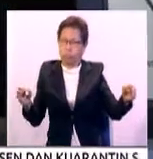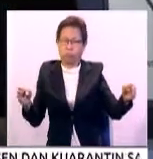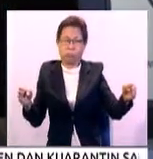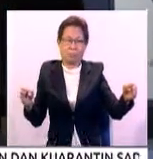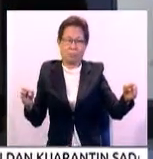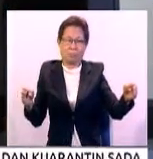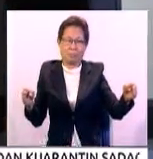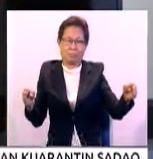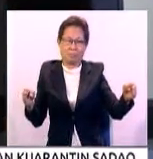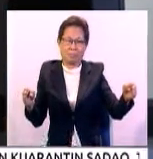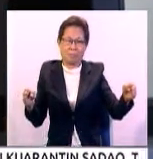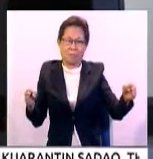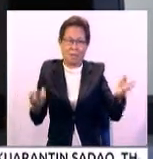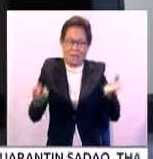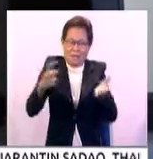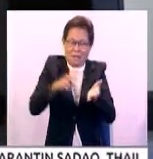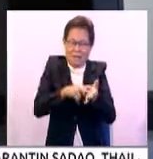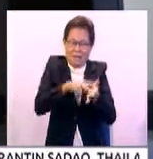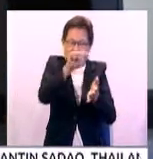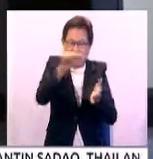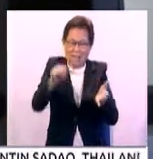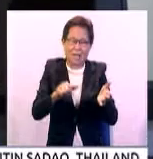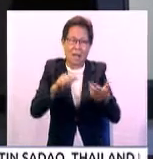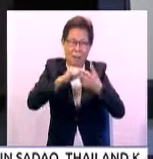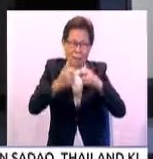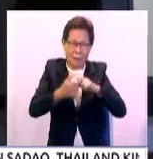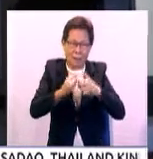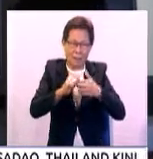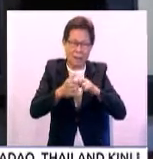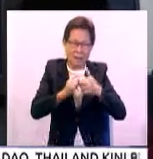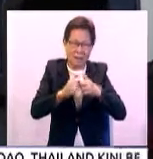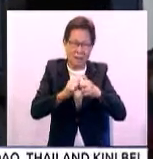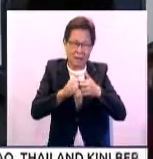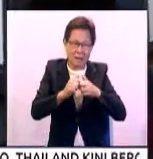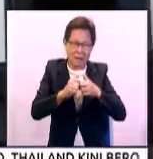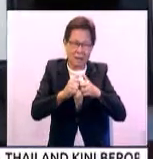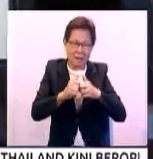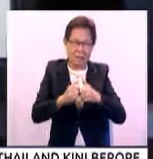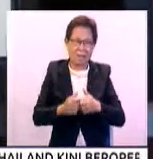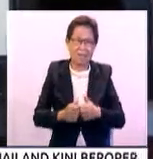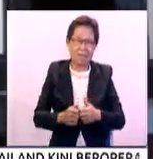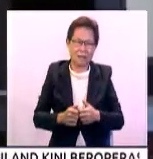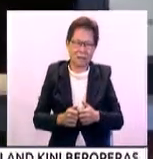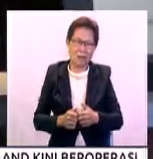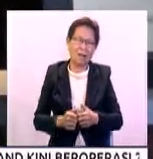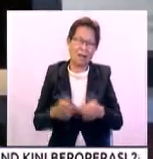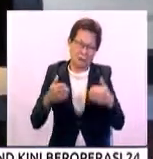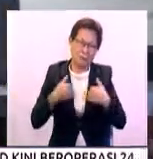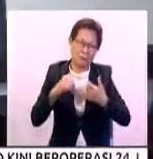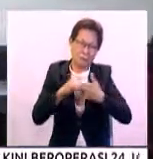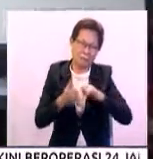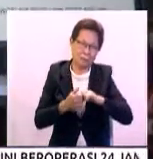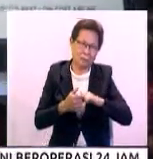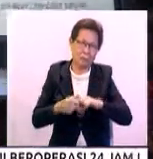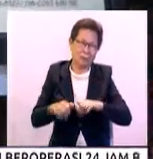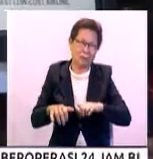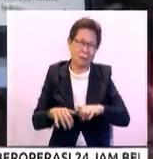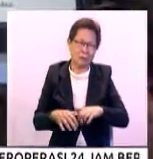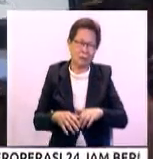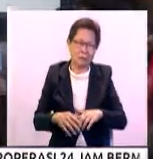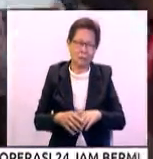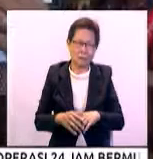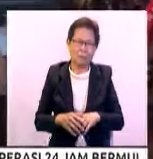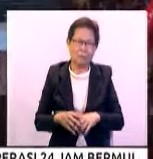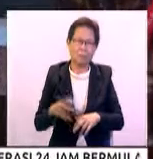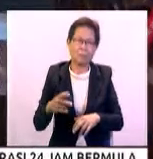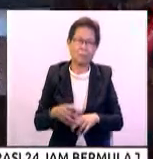kita naik Air Asia kan, mesti ada masalah isu dengan leg room. Ada ada dan tak ada. Kita ni